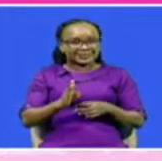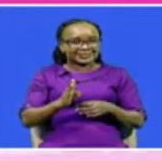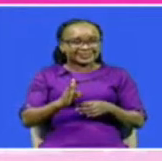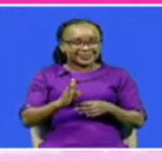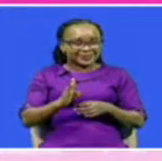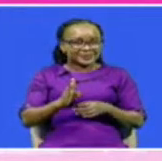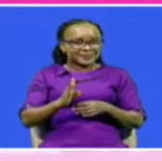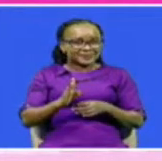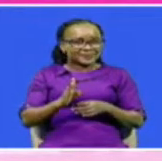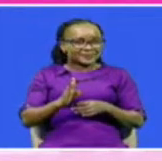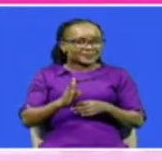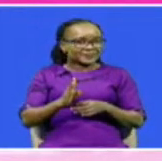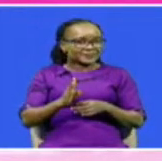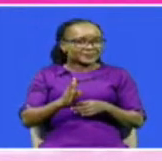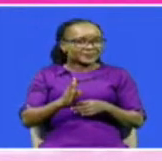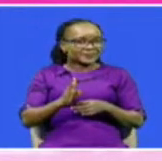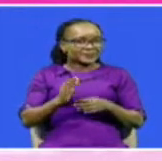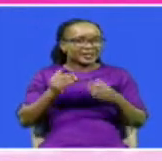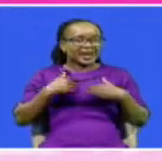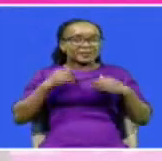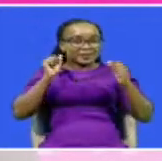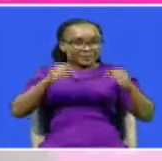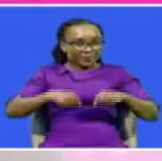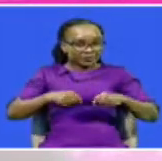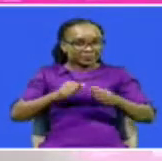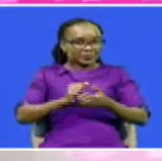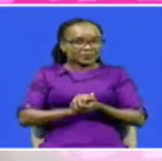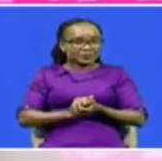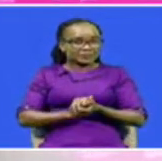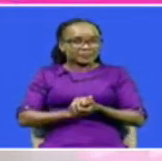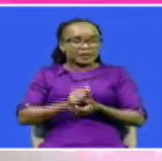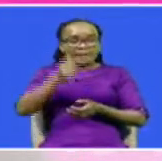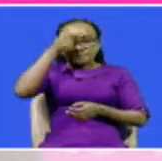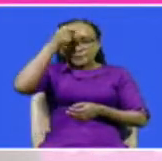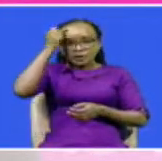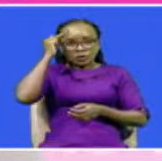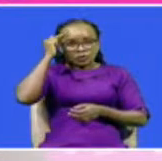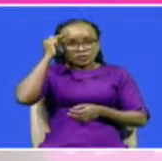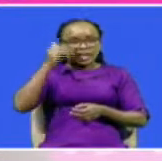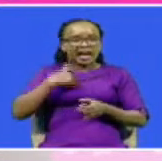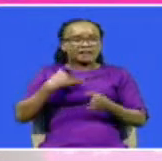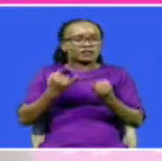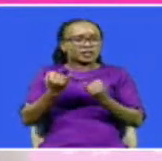and how would it be possible? He called to Konayo Sato.